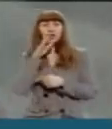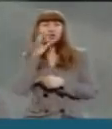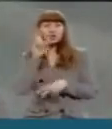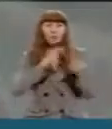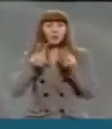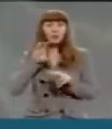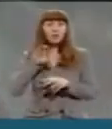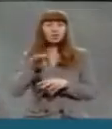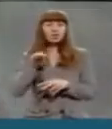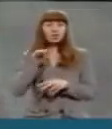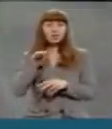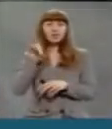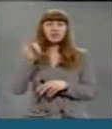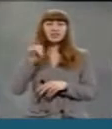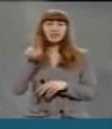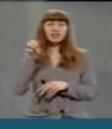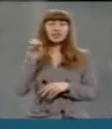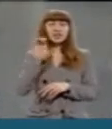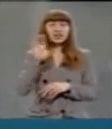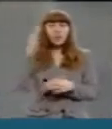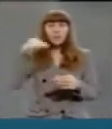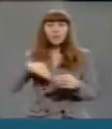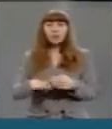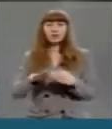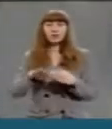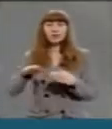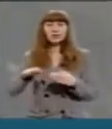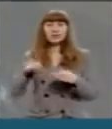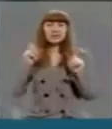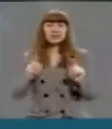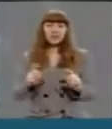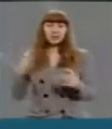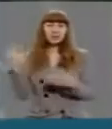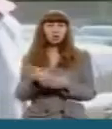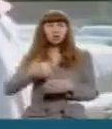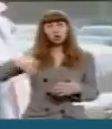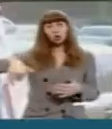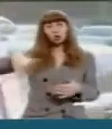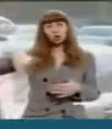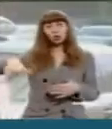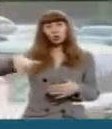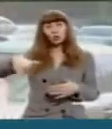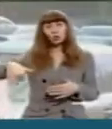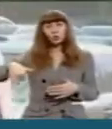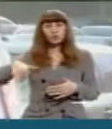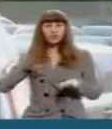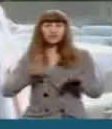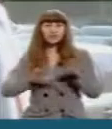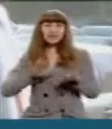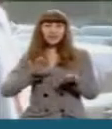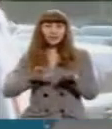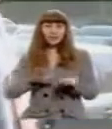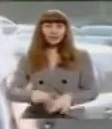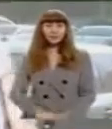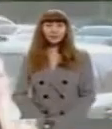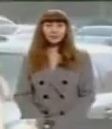кезінде орындықтың астында сөмке табылды. Оның ішінде электронды таразы, сондай-ақ есірткі салынған пакет болған. Согласно заключению экспертизы,